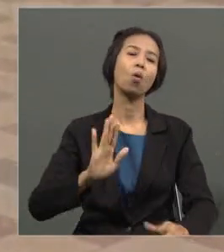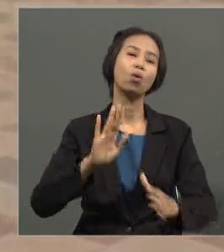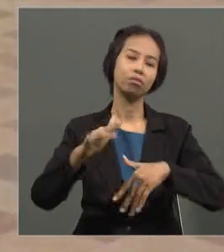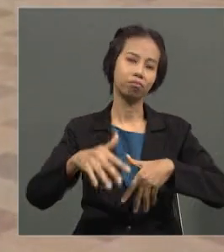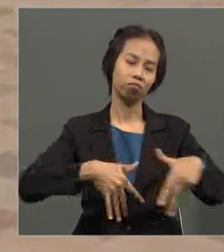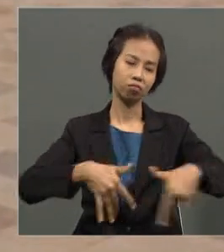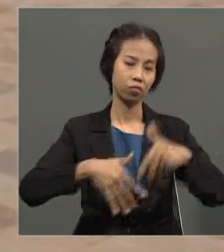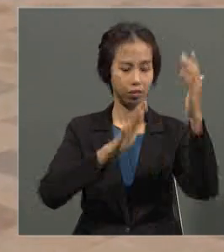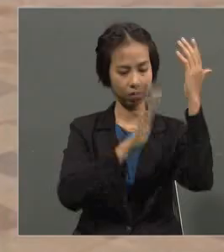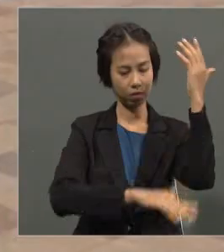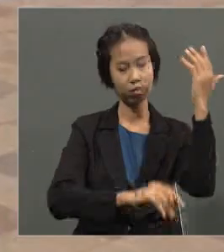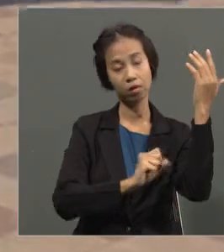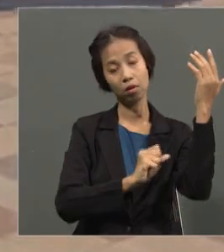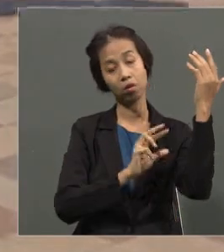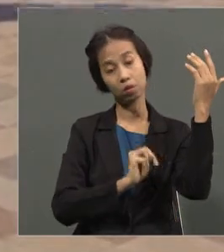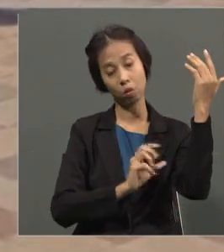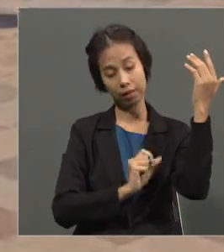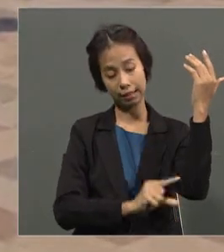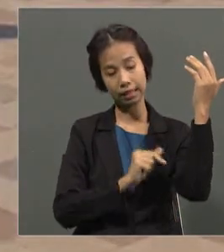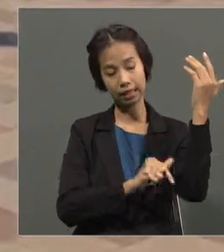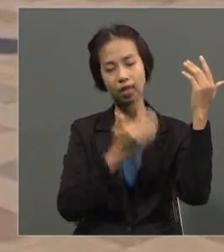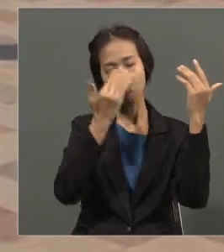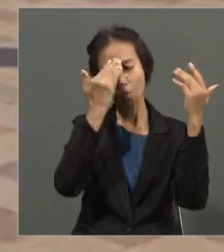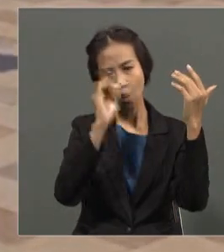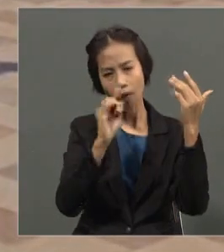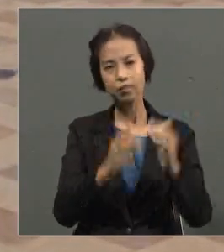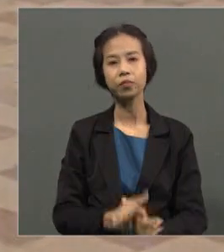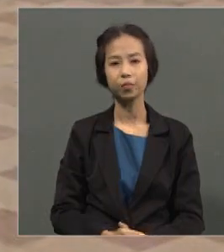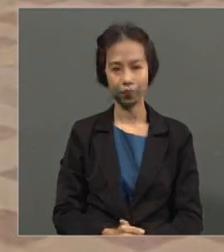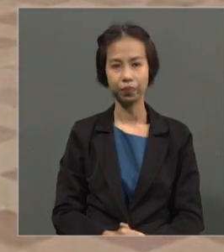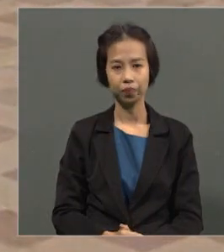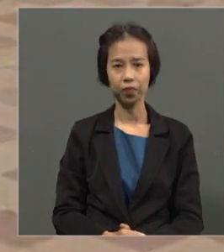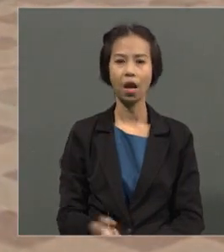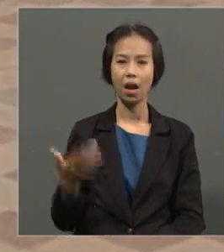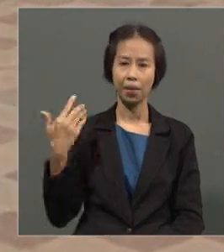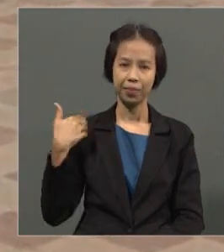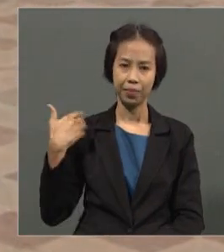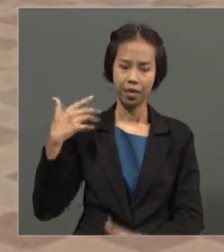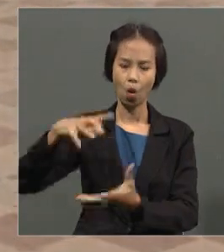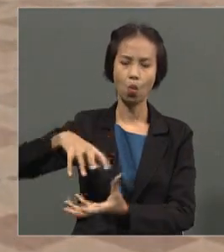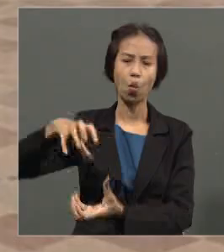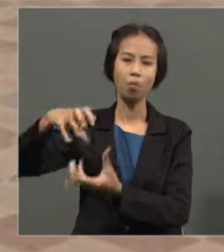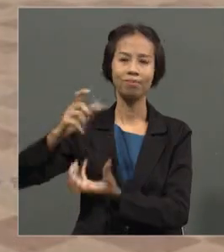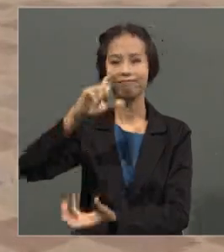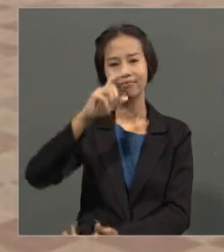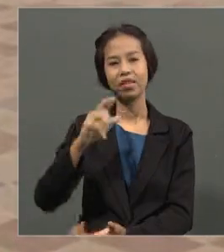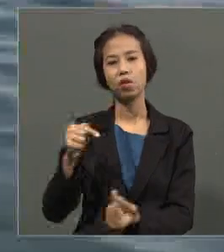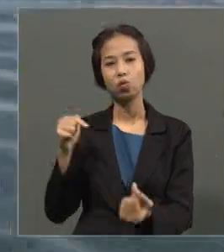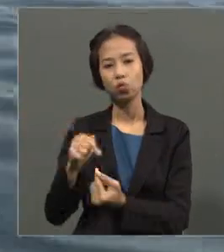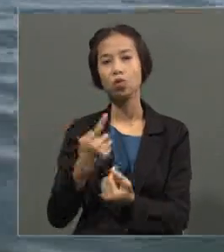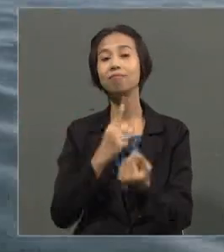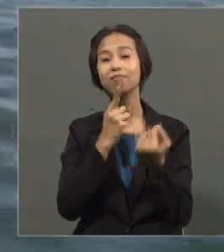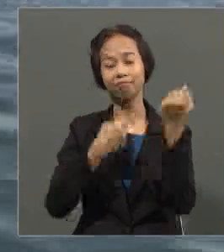นครราชสีมาและตำบลหัวทะเลที่ได้รับพระประทีปพระราชทานจากสมเด็จพระกนิษฐาธิราช